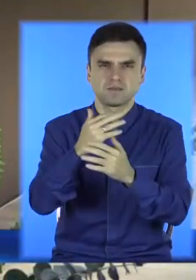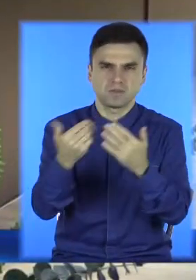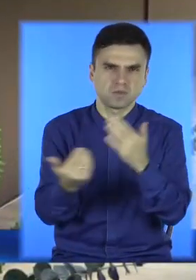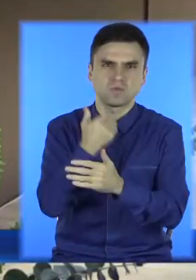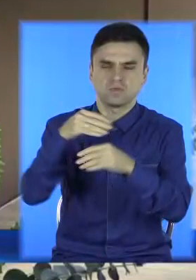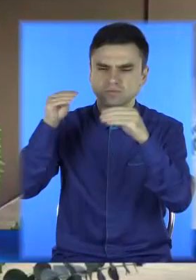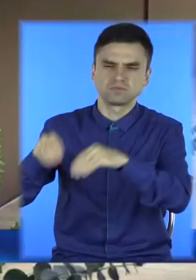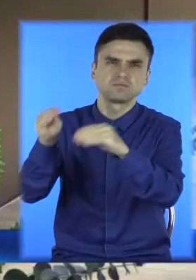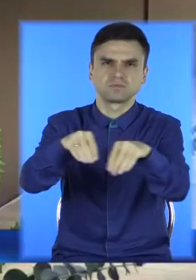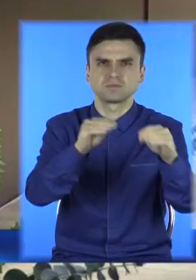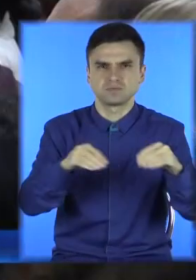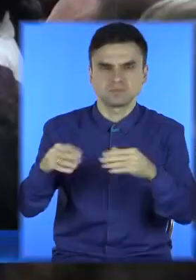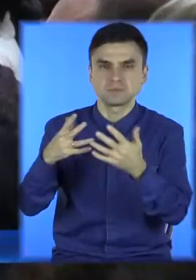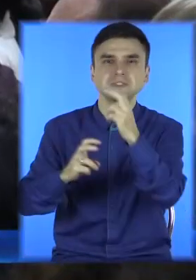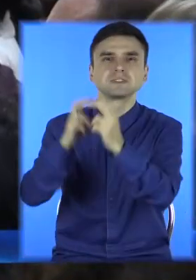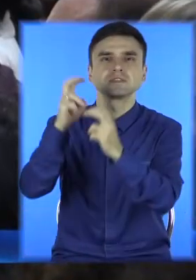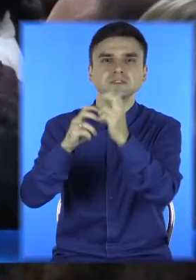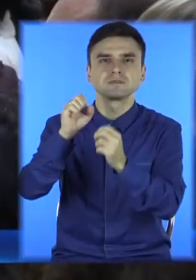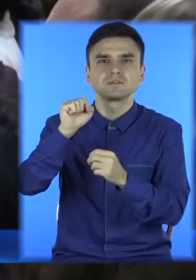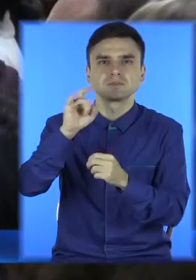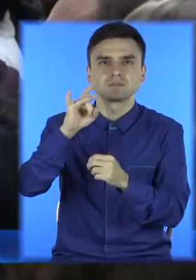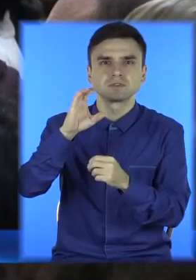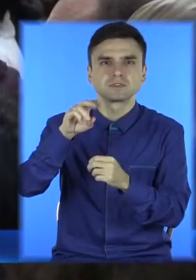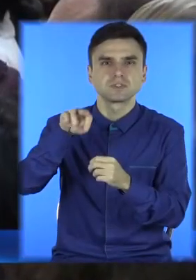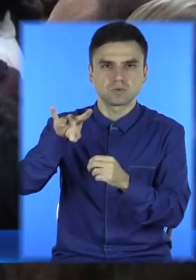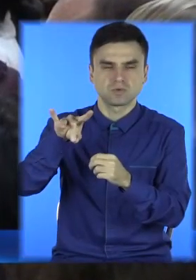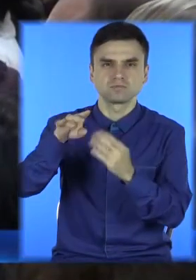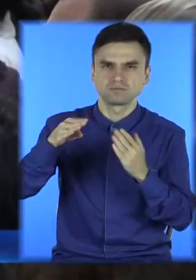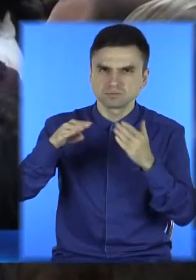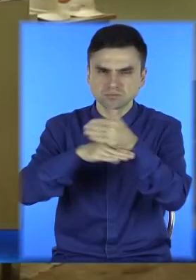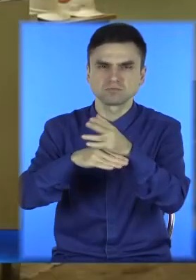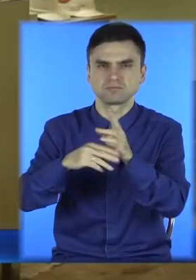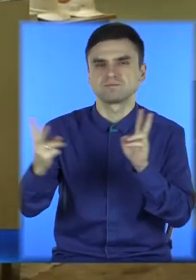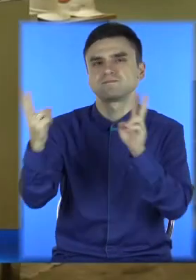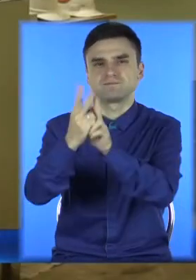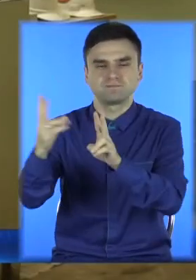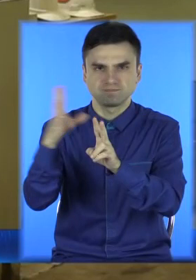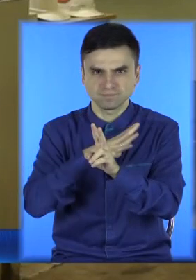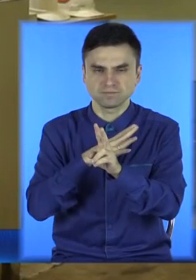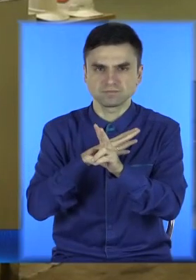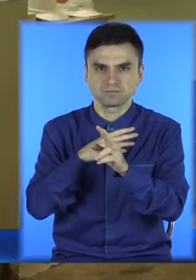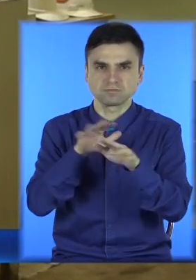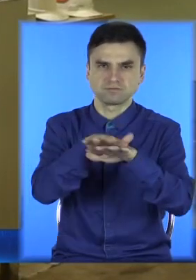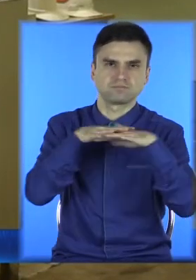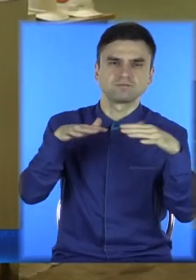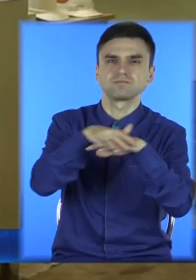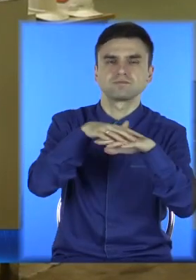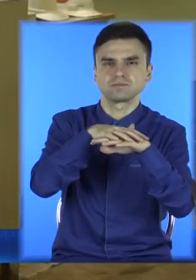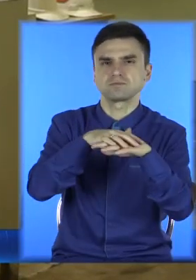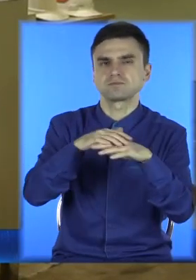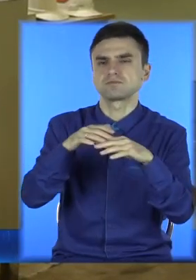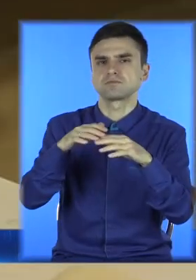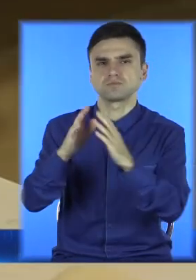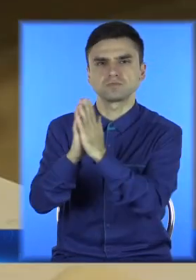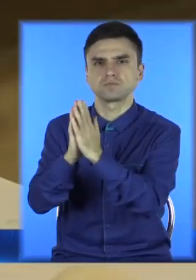співробітники промпідприємства. За словами активістів, комбінат зазначив не усі результати необхідних досліджень у звіті. І тим